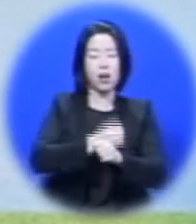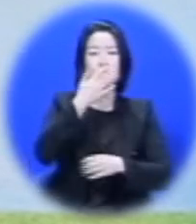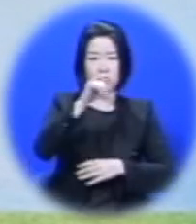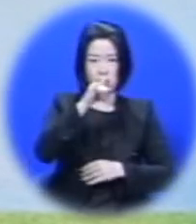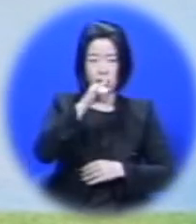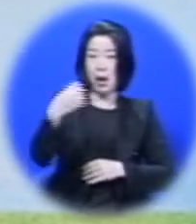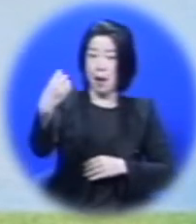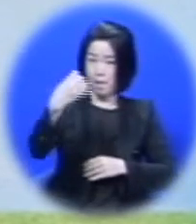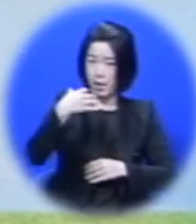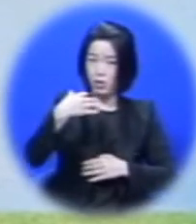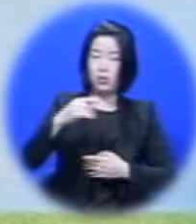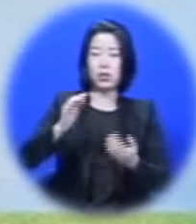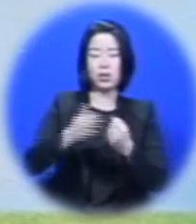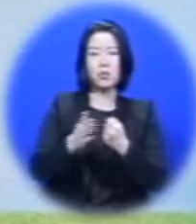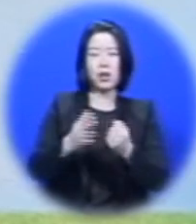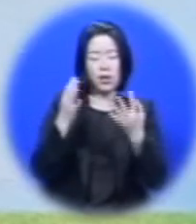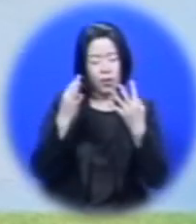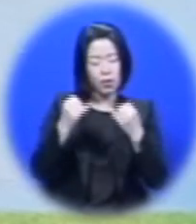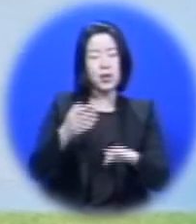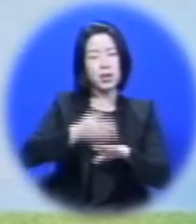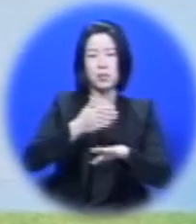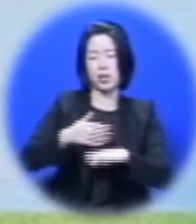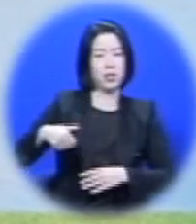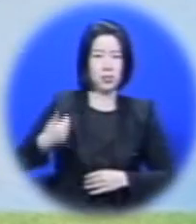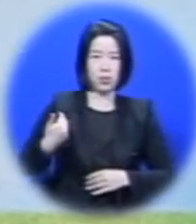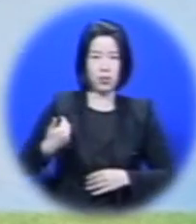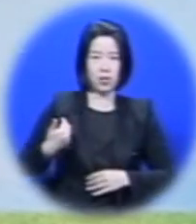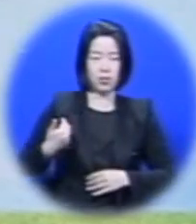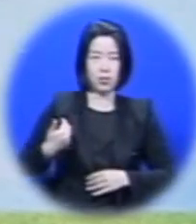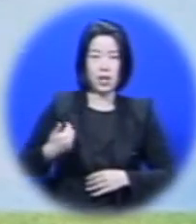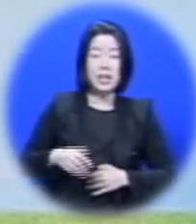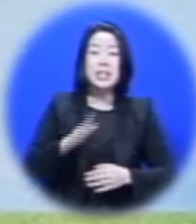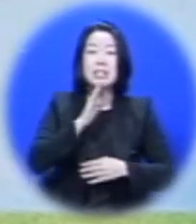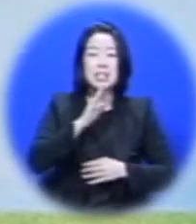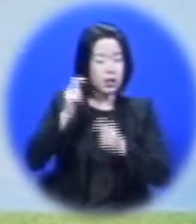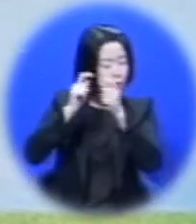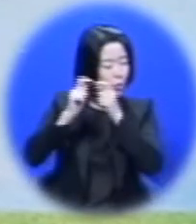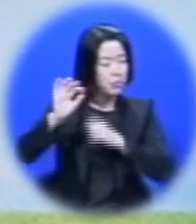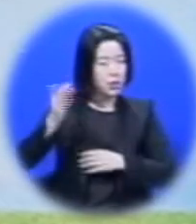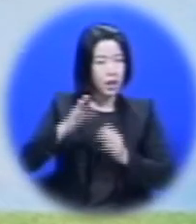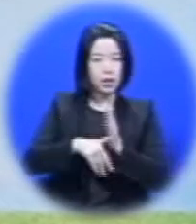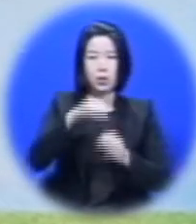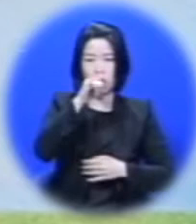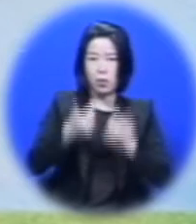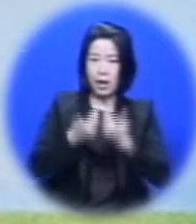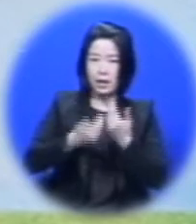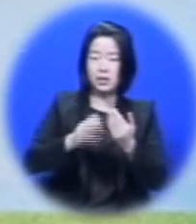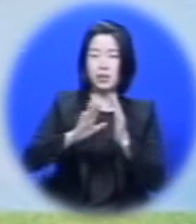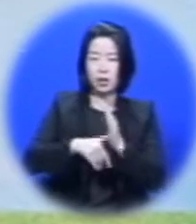것 때문에 얼마나 감사했는지 모른다는 거예요. 실제로 고민이 될 때도 있었고 갈등이 될 때도